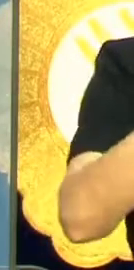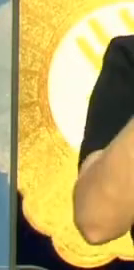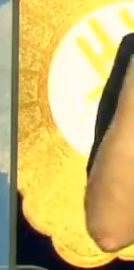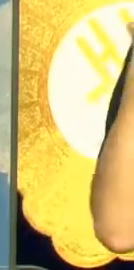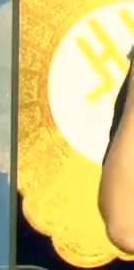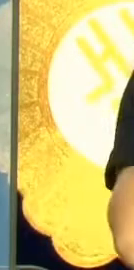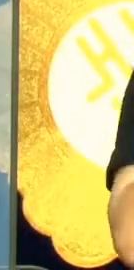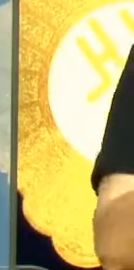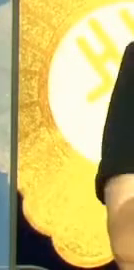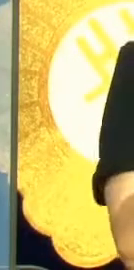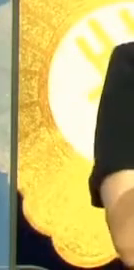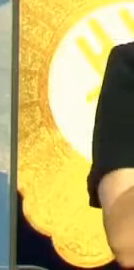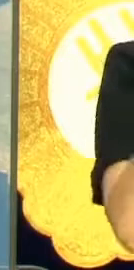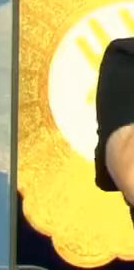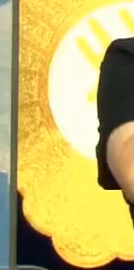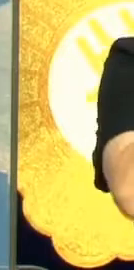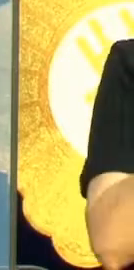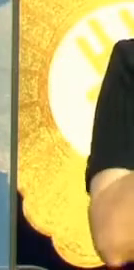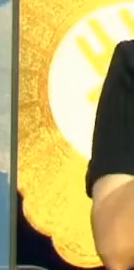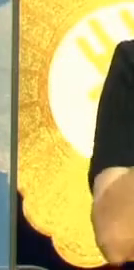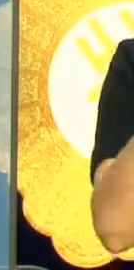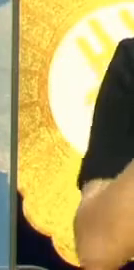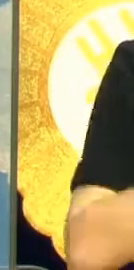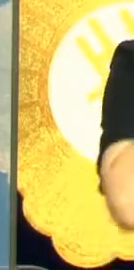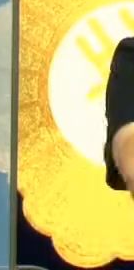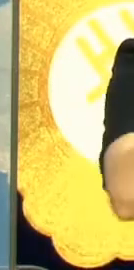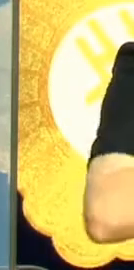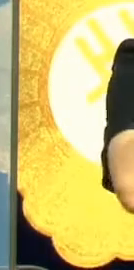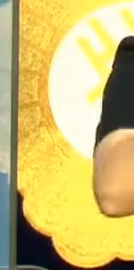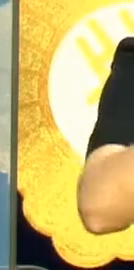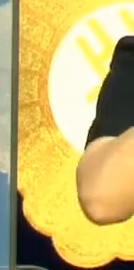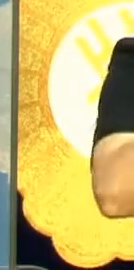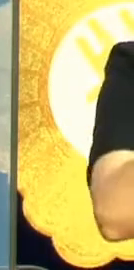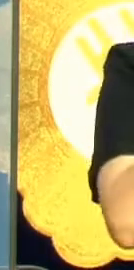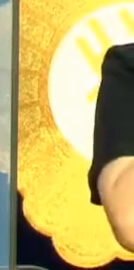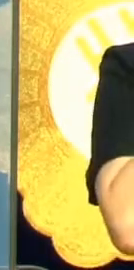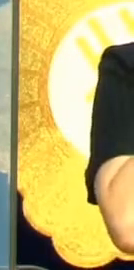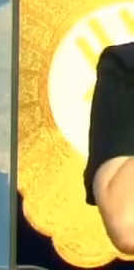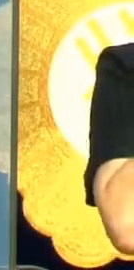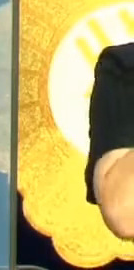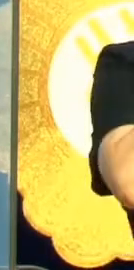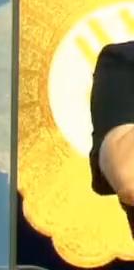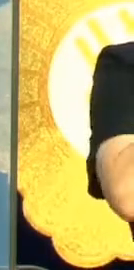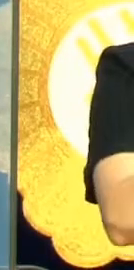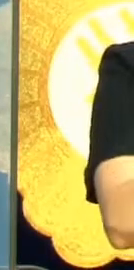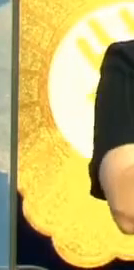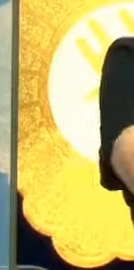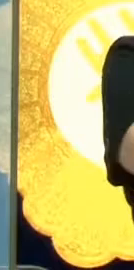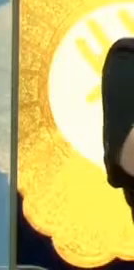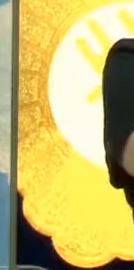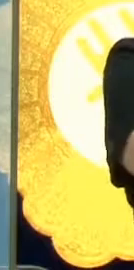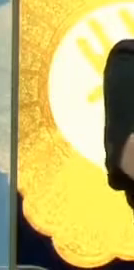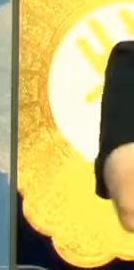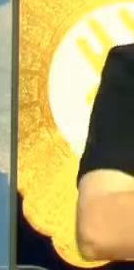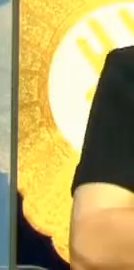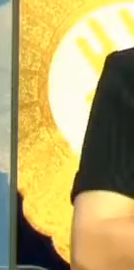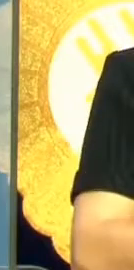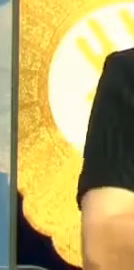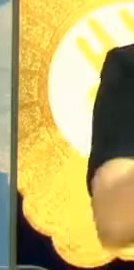사람으로서 최소한의 보호를 받아야 한다는 외침을 멈추지 않을 것입니다. 헌법